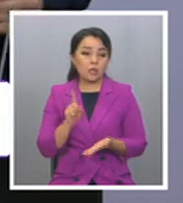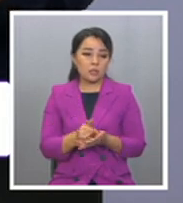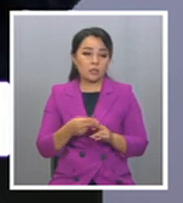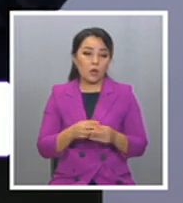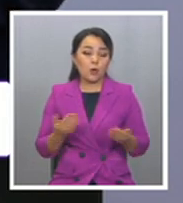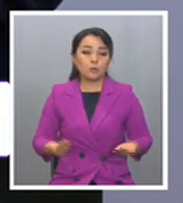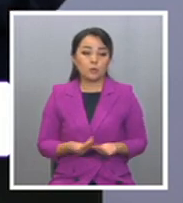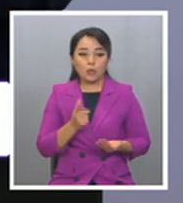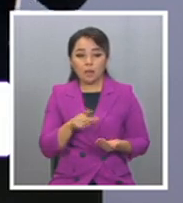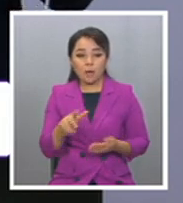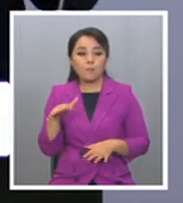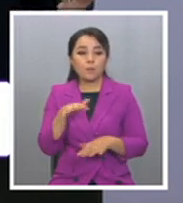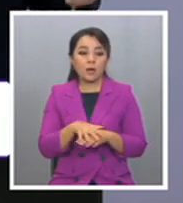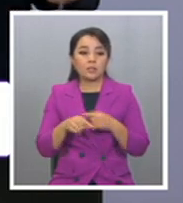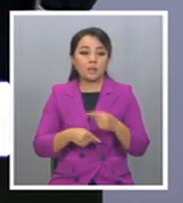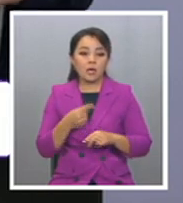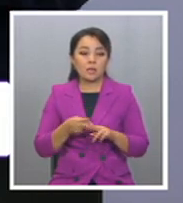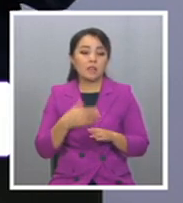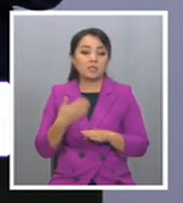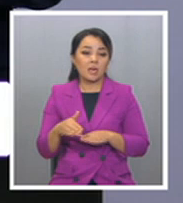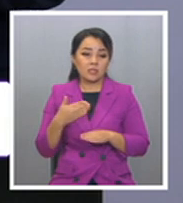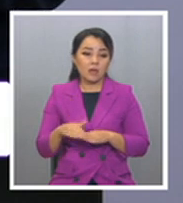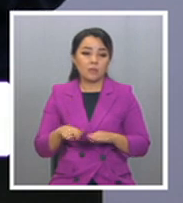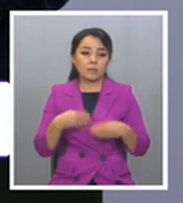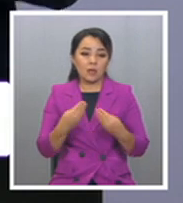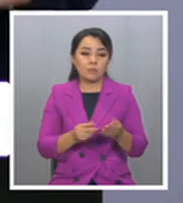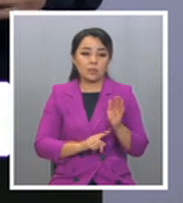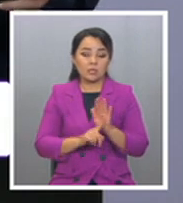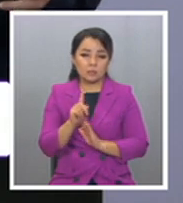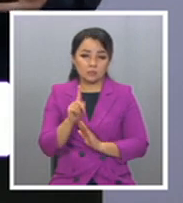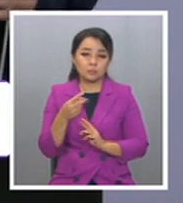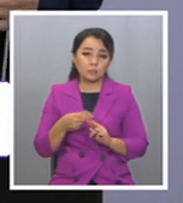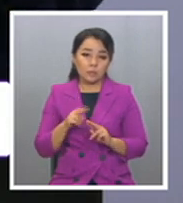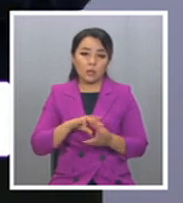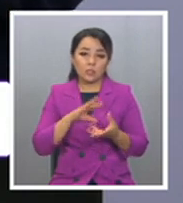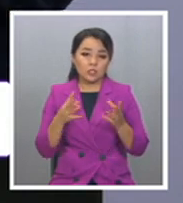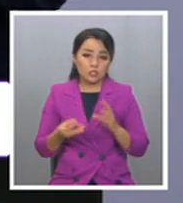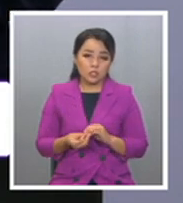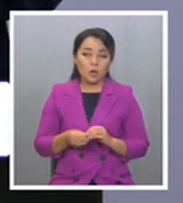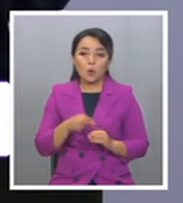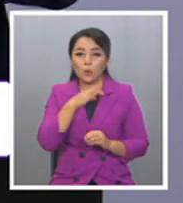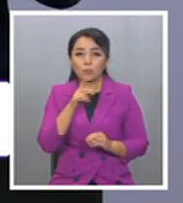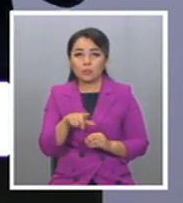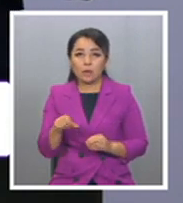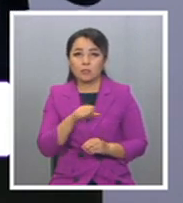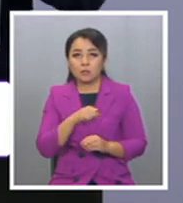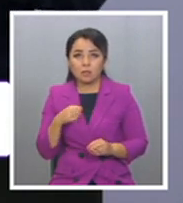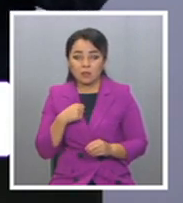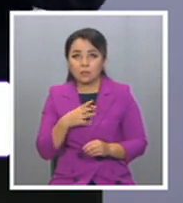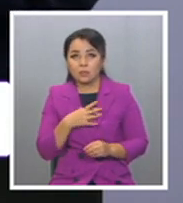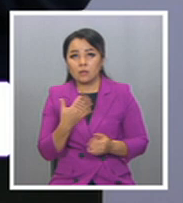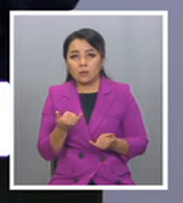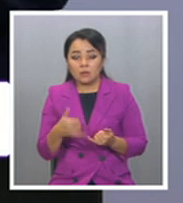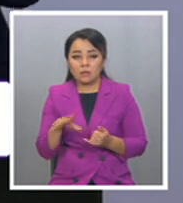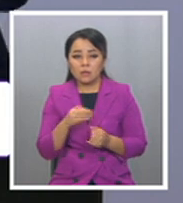тұрғындарға банктер арқылы несие бере бастады дейміз. Осының нәтижесінде көптеген адамдар